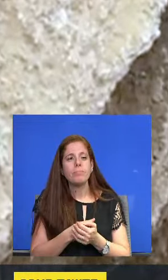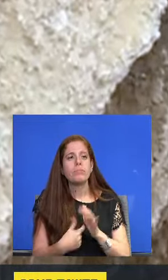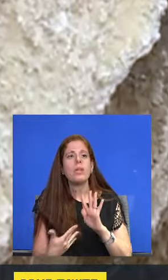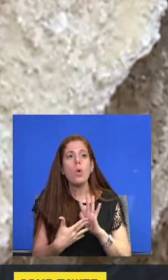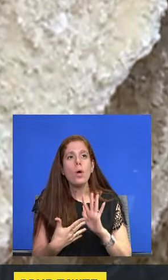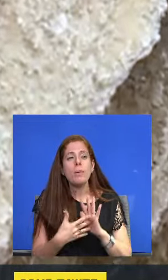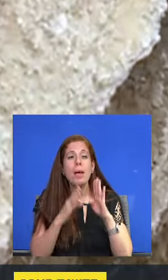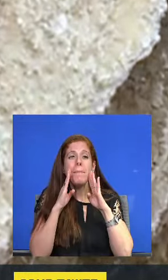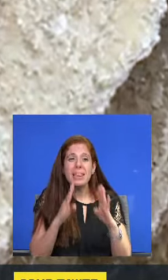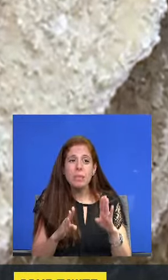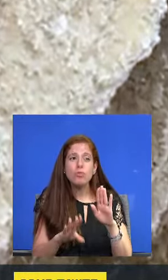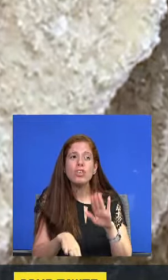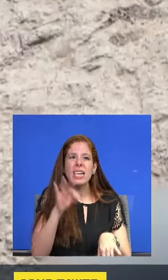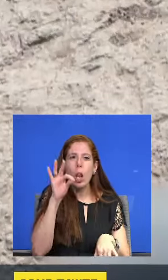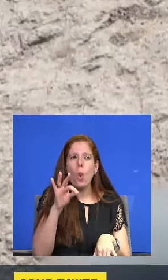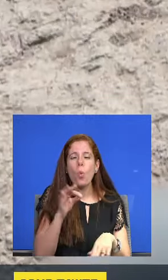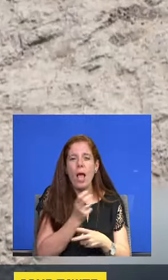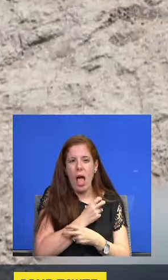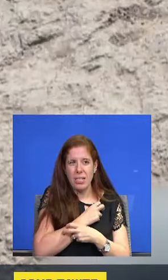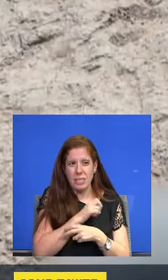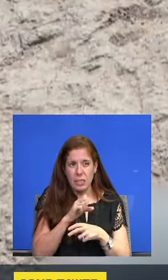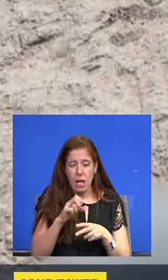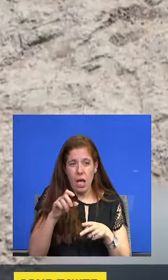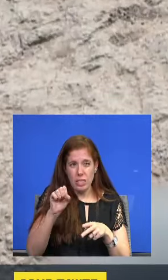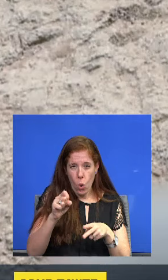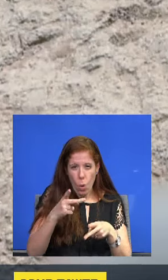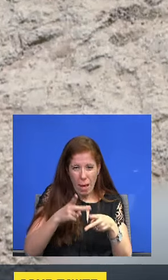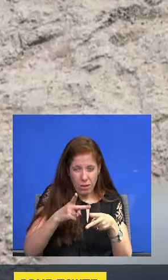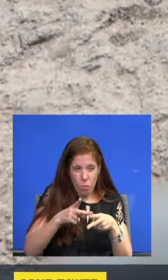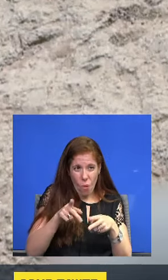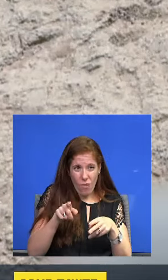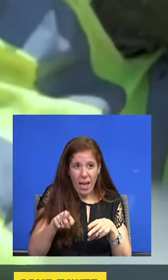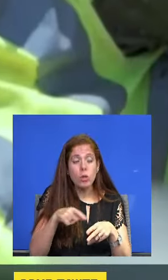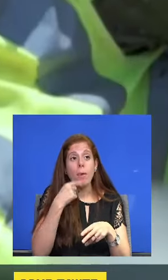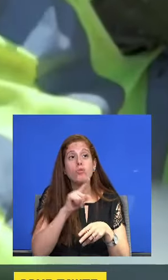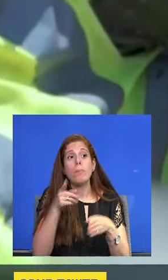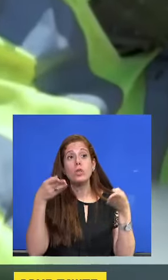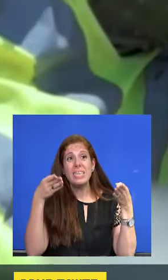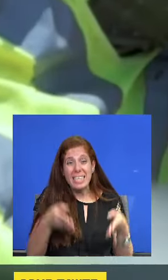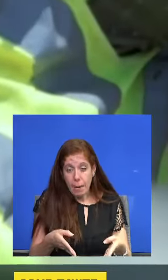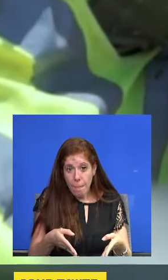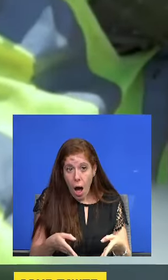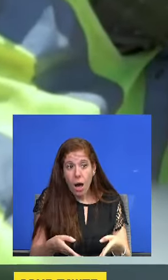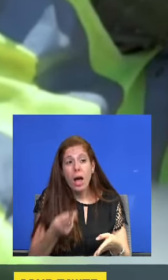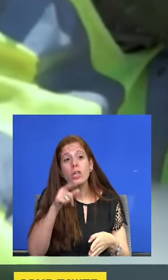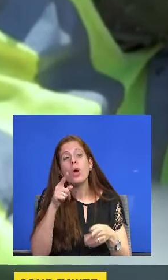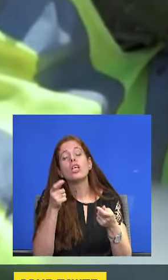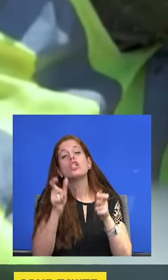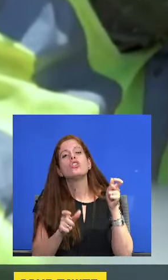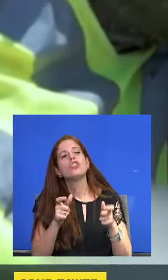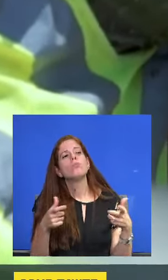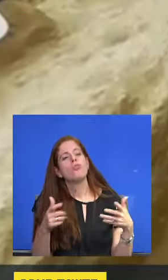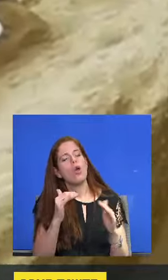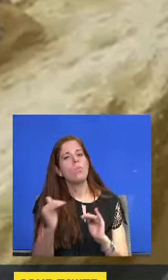סבורים שגילוי הסרקופגים מעופרת עשויים להעיד כי מי שנקברו באתר היו שייכים לאליטה